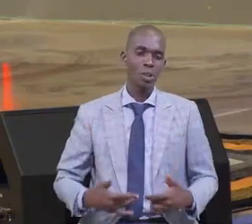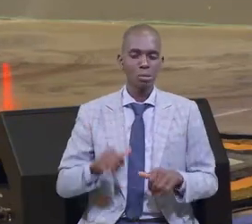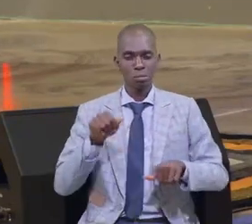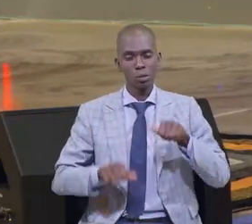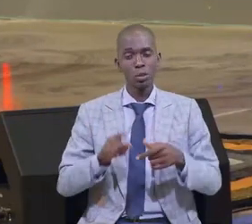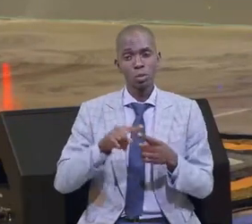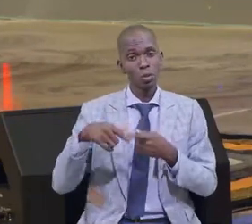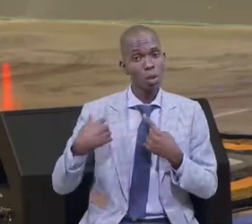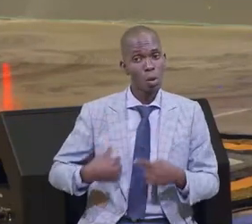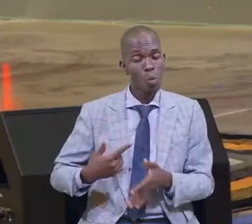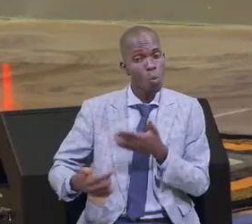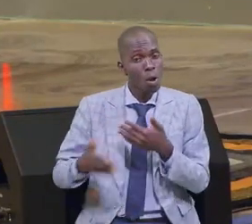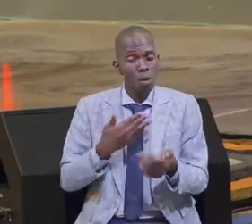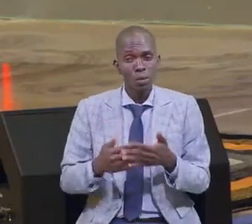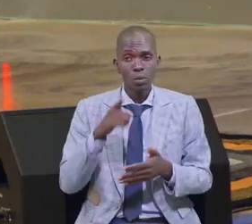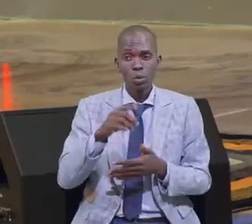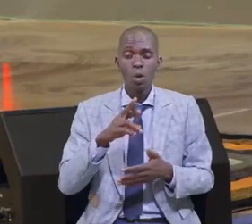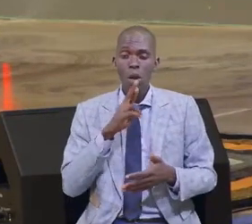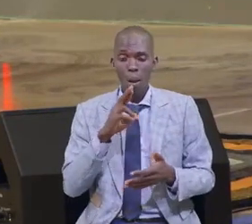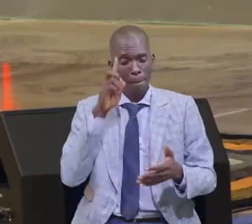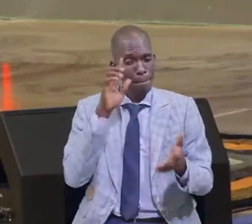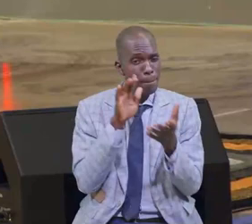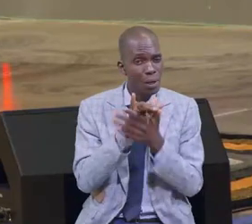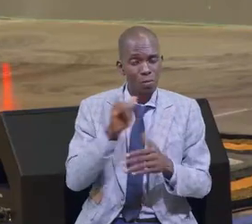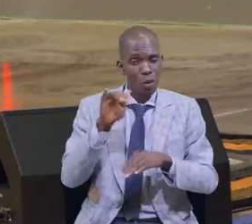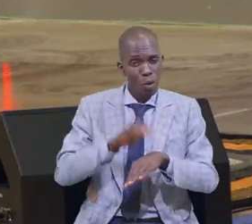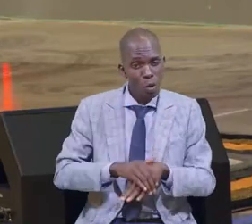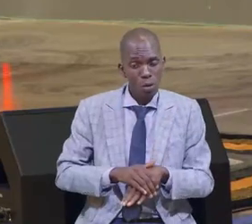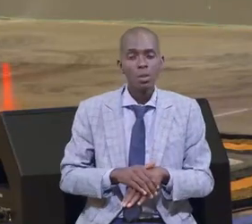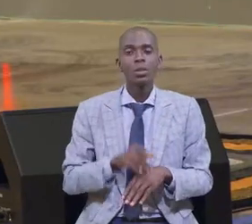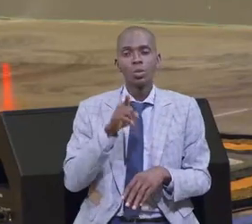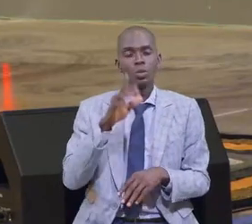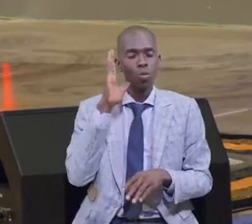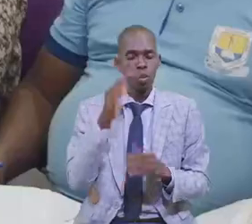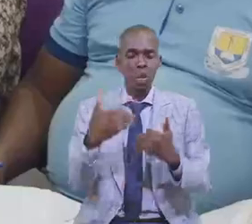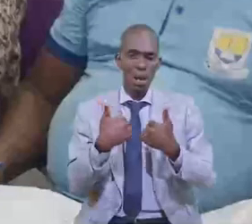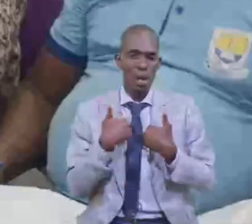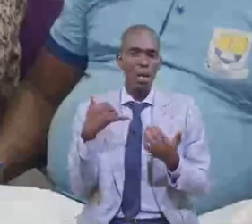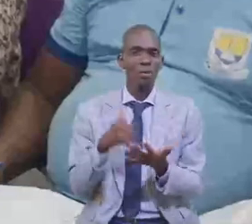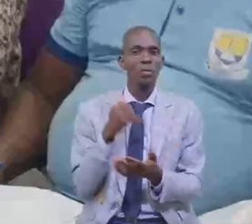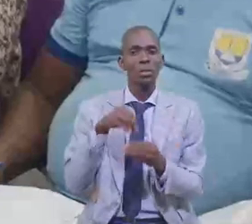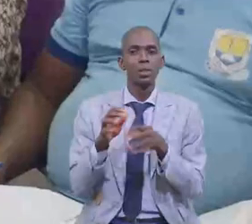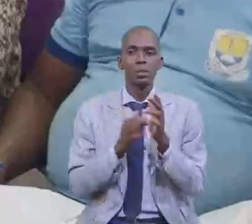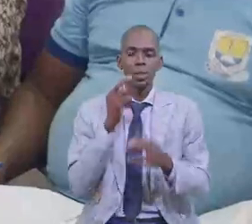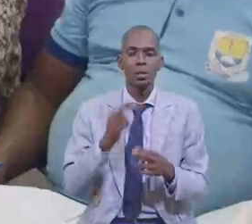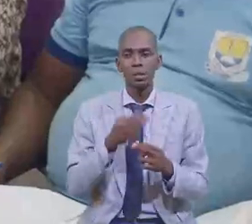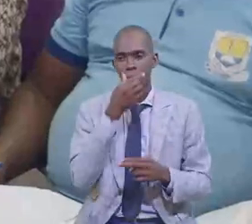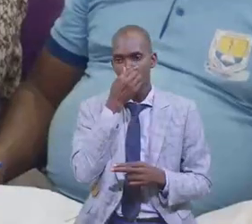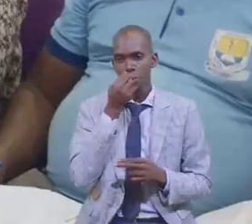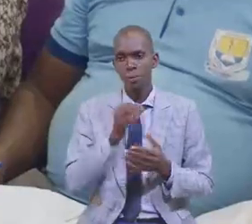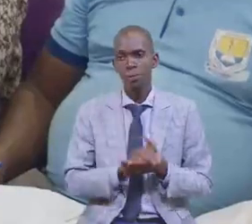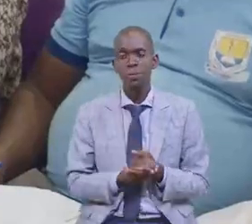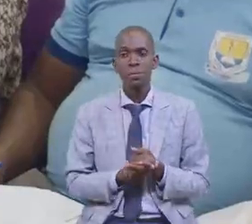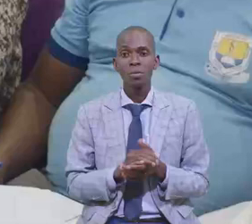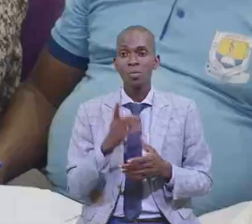moquerie amène le doute dans ta vie. Quelle que soit la chose sur laquelle tu